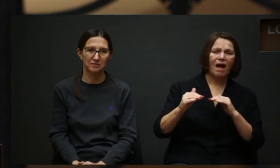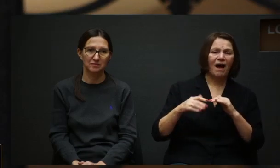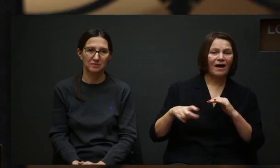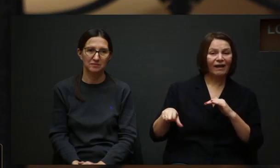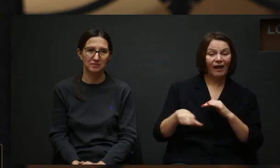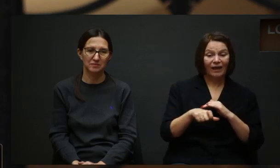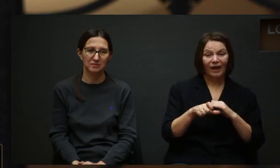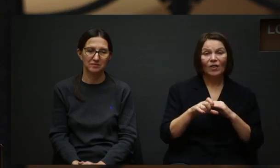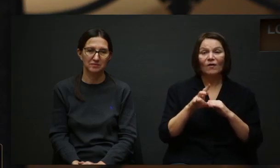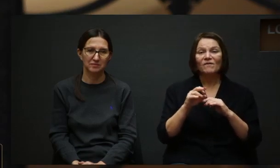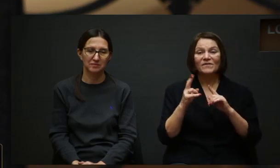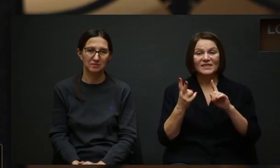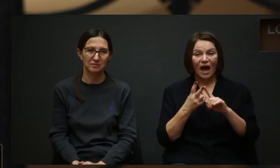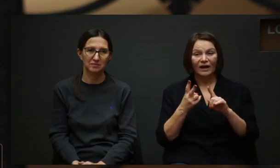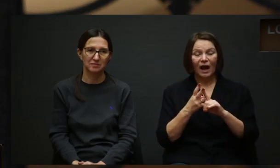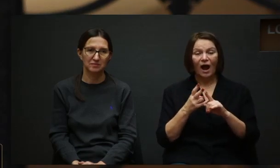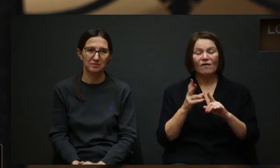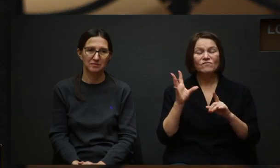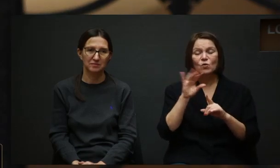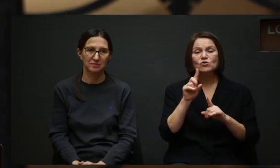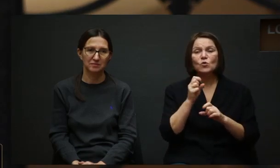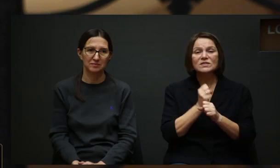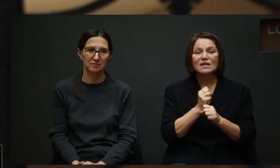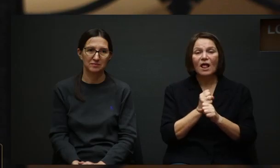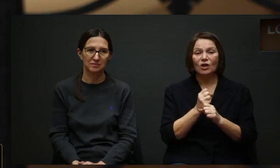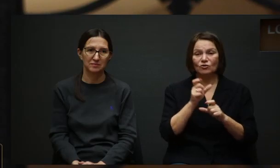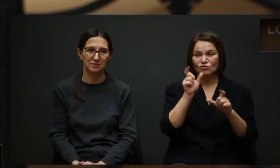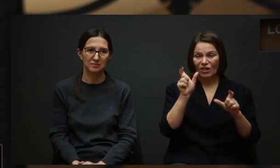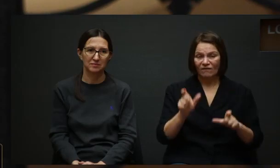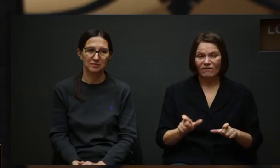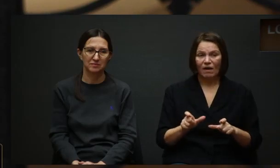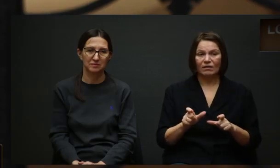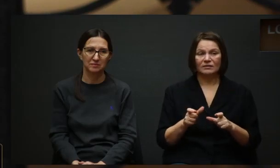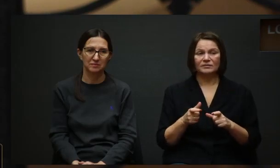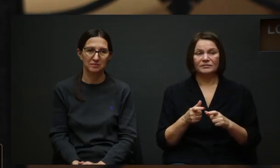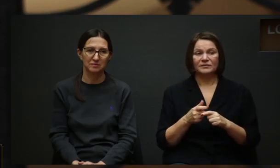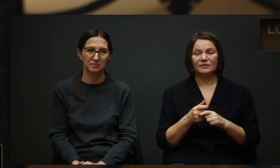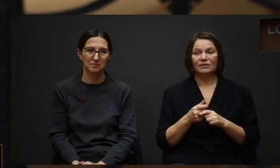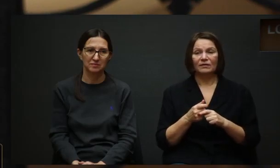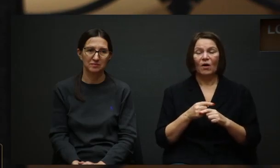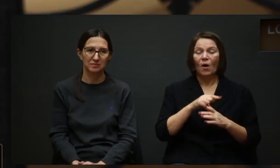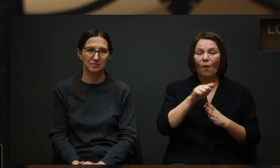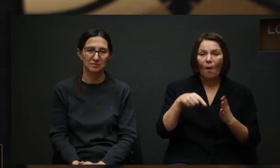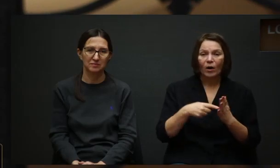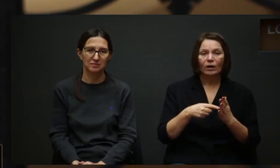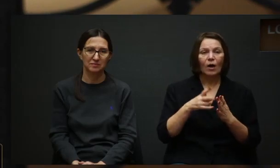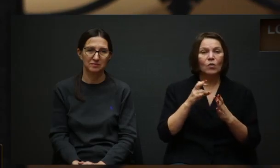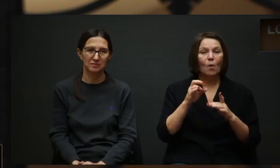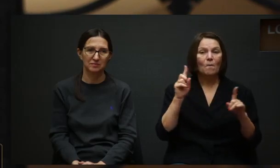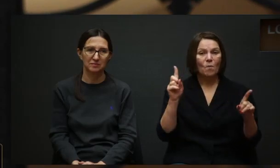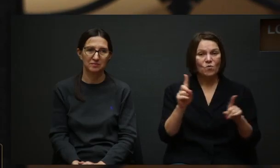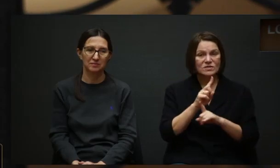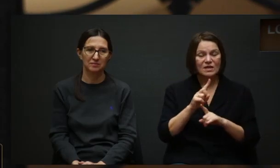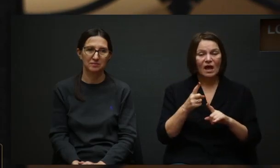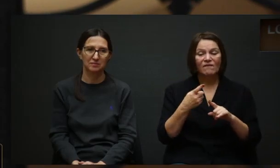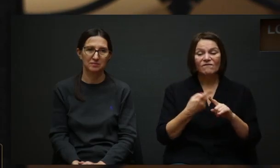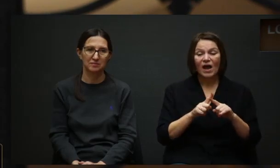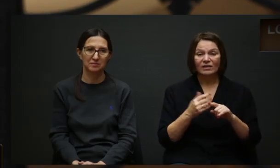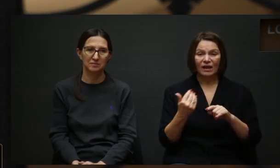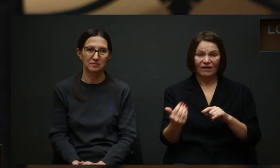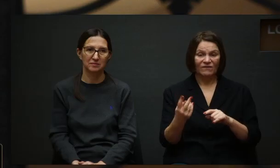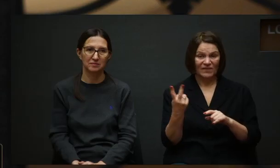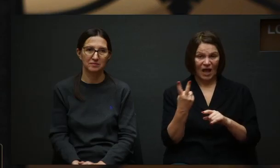это, ну, все, что сделал человек, все, что, ну, город. Но вот музей в этой второй природе,